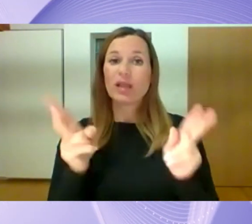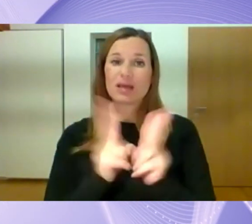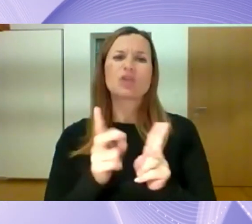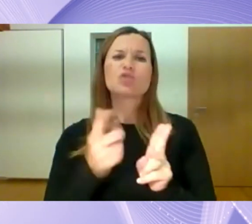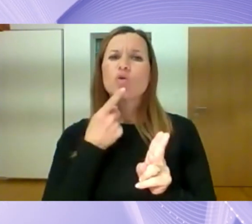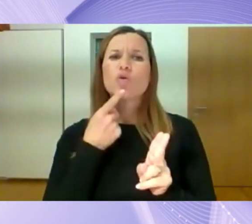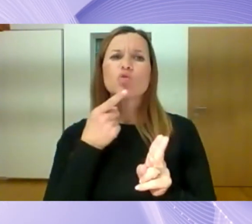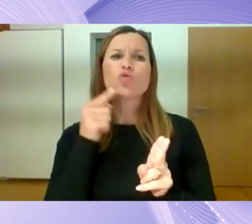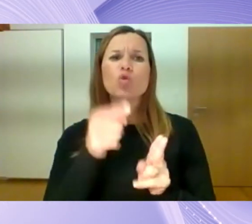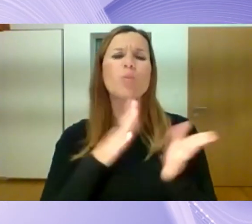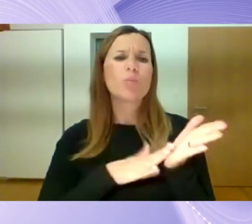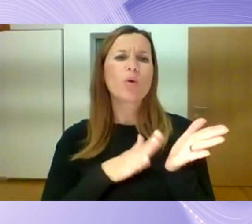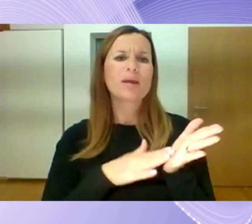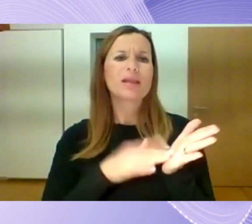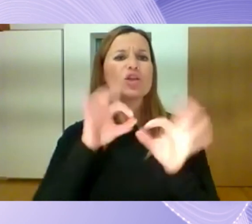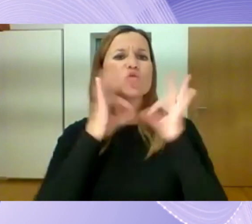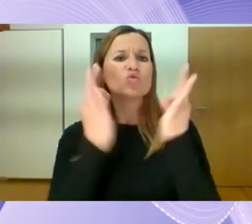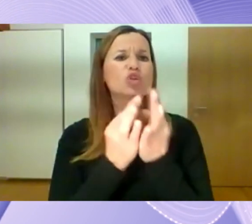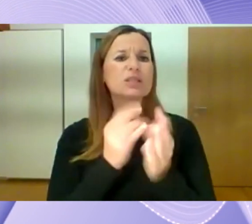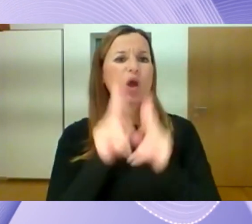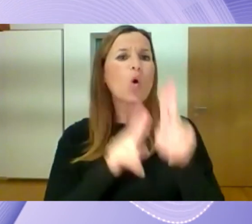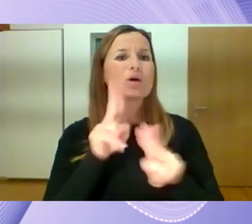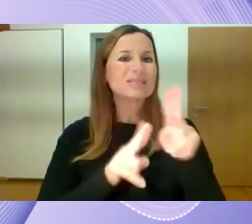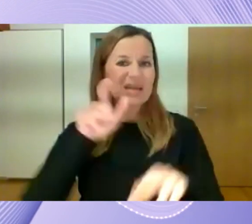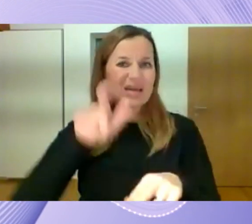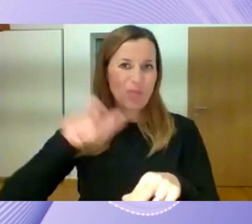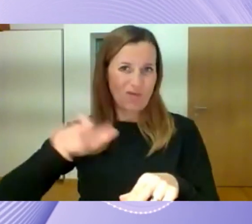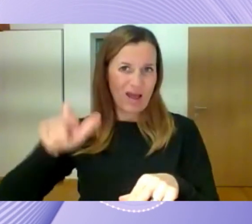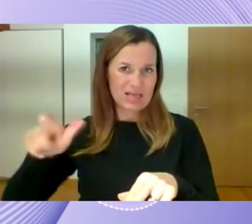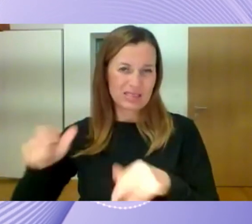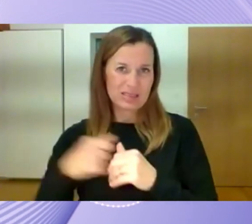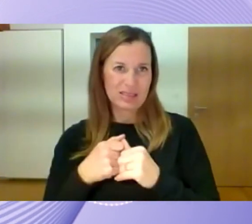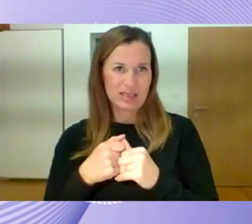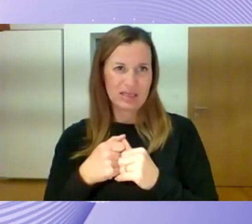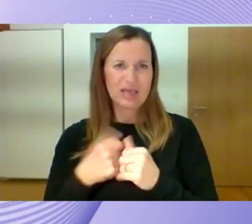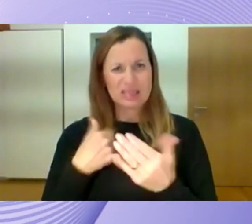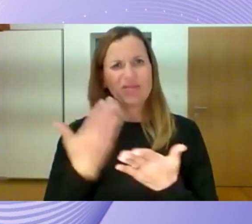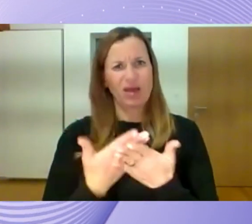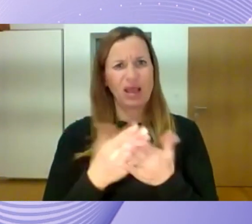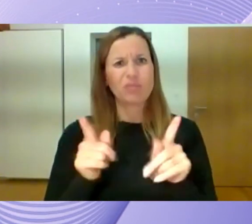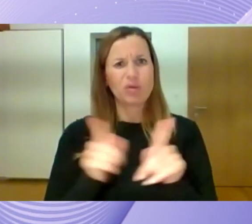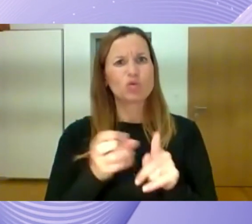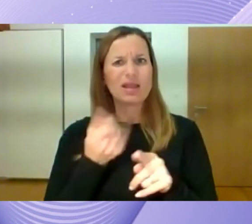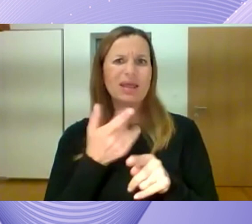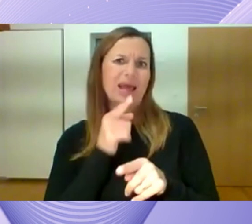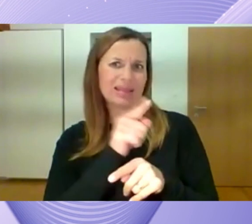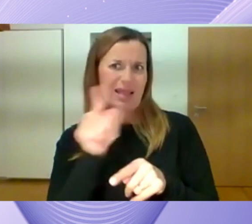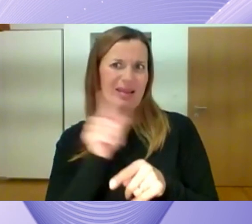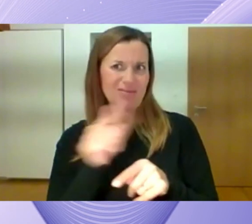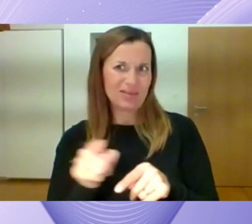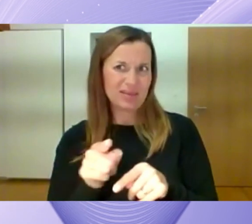družinski oskrbovalci. Ker verjamem, da je kdo od vas tukaj, ki ste prišli